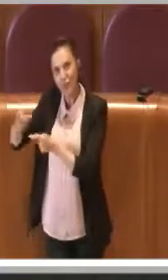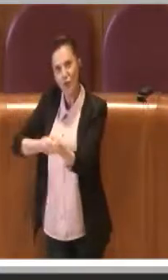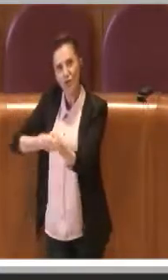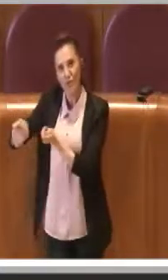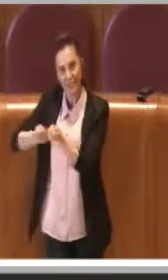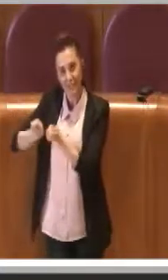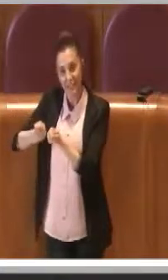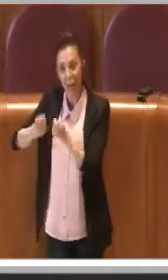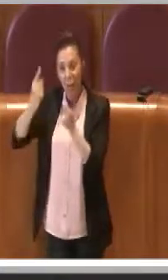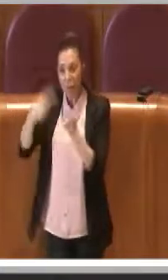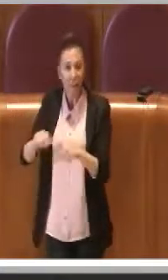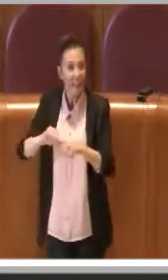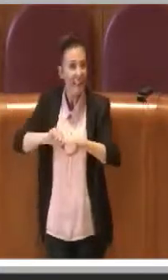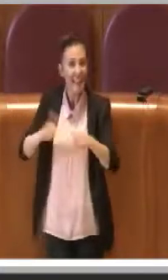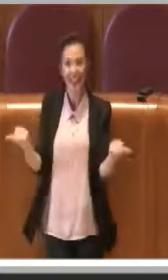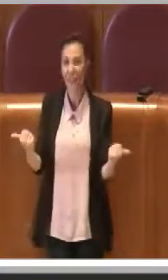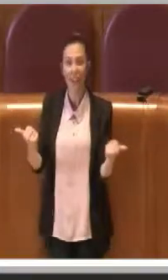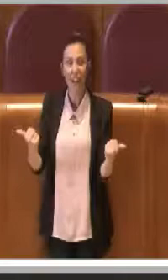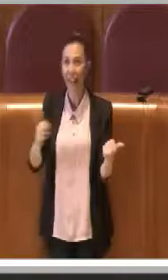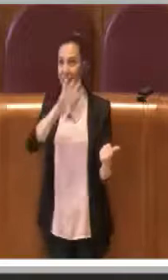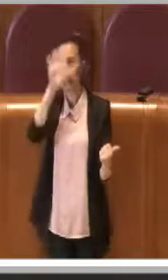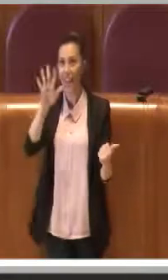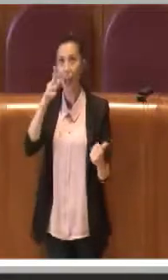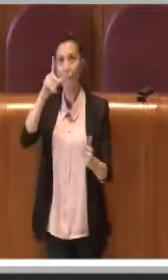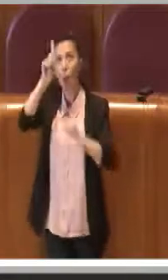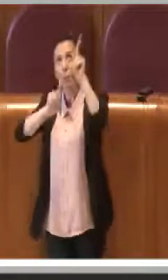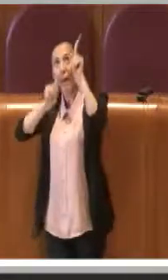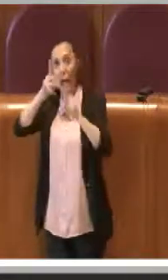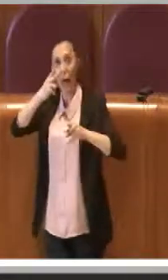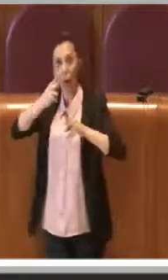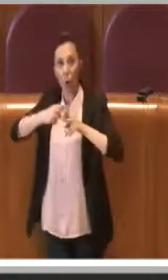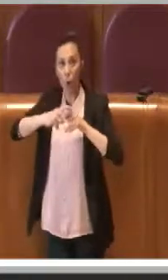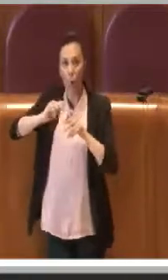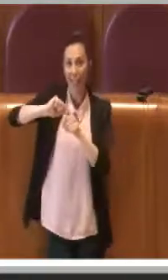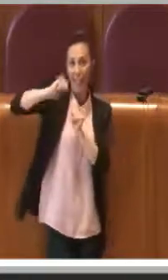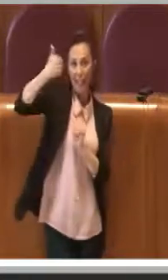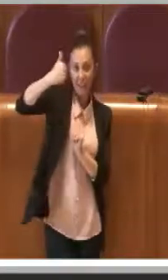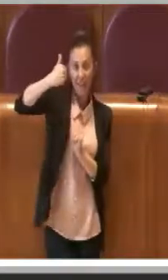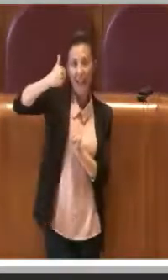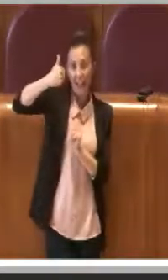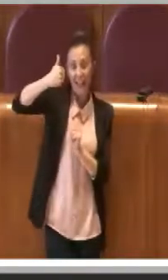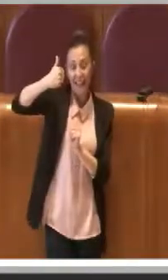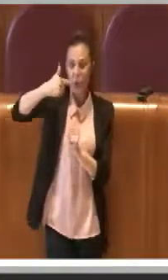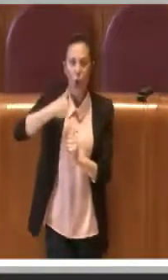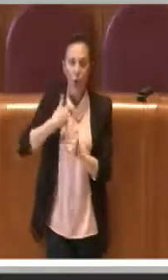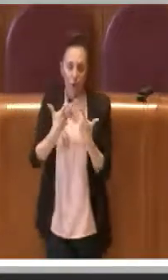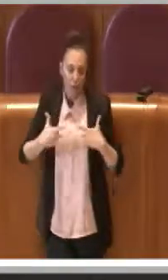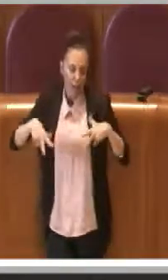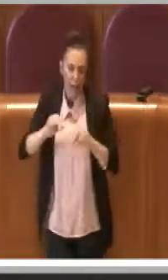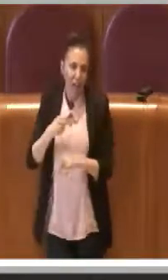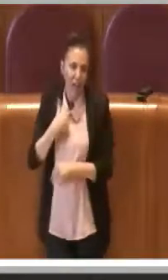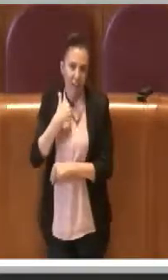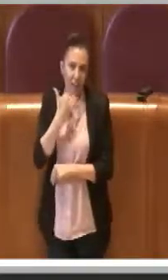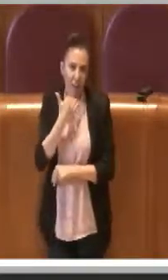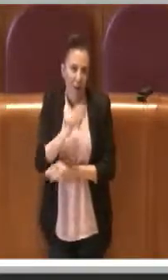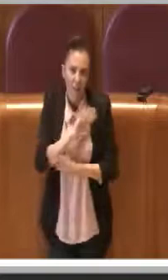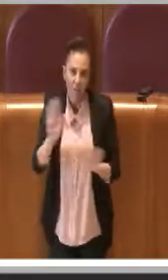è la profonda differenza con Milano, ad esempio, ma non mi voglio ripetere perché il presidente Ardo è stato chiaro.